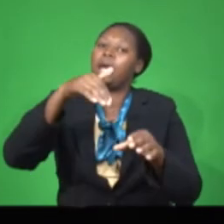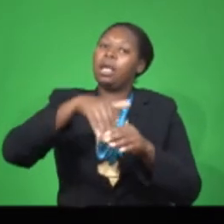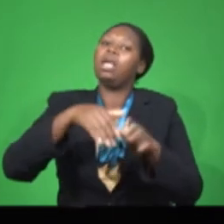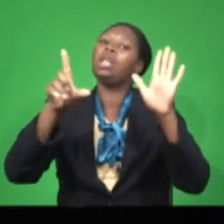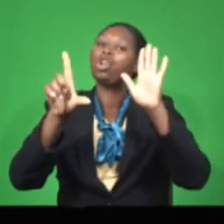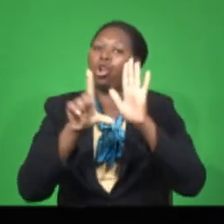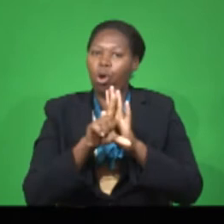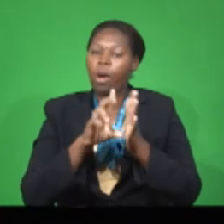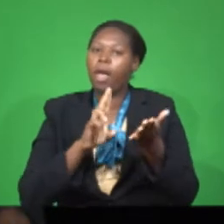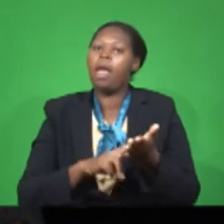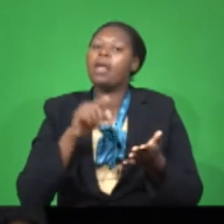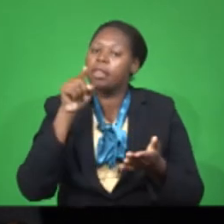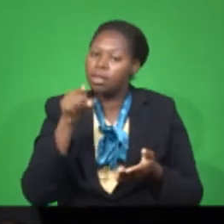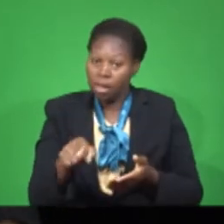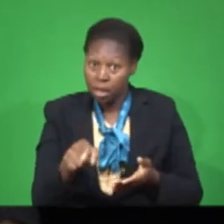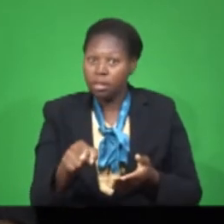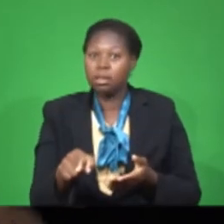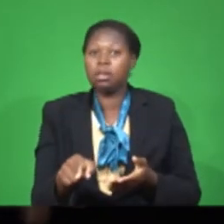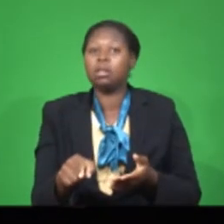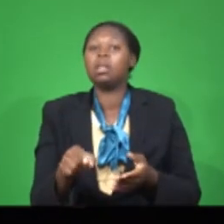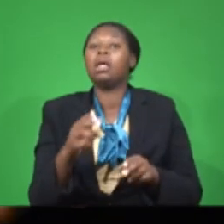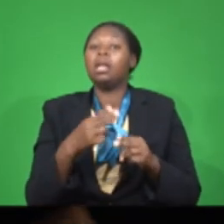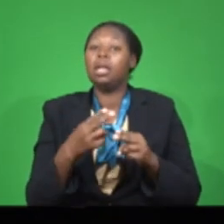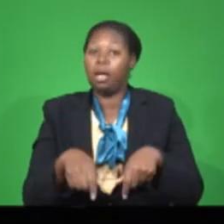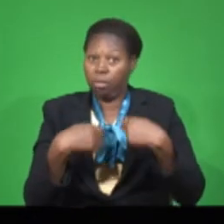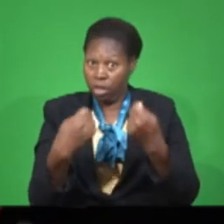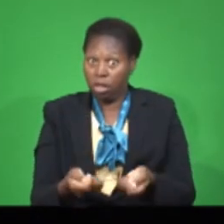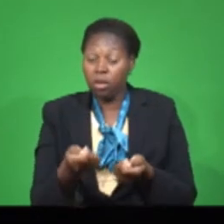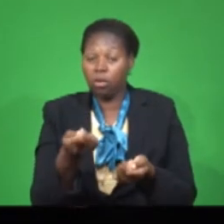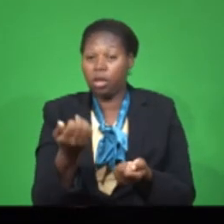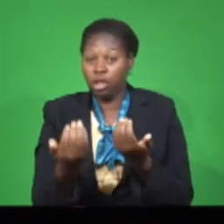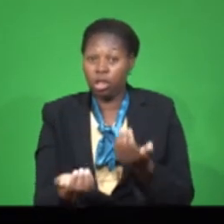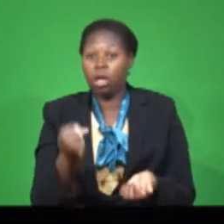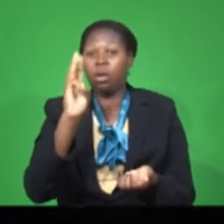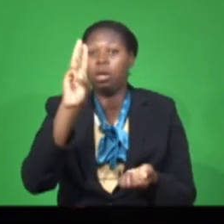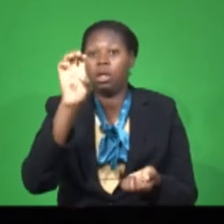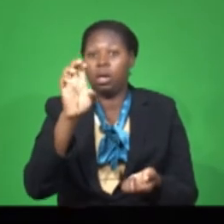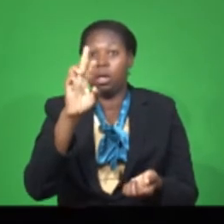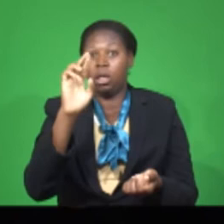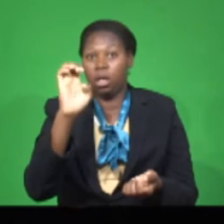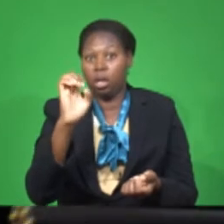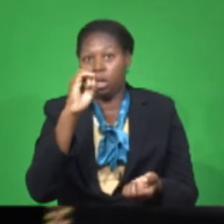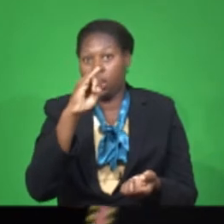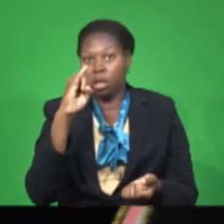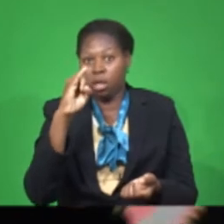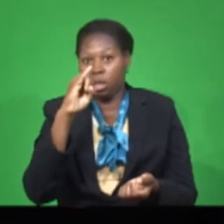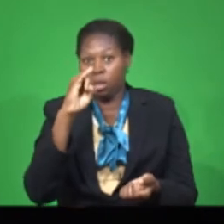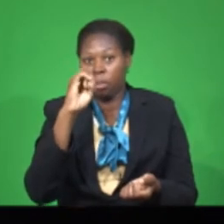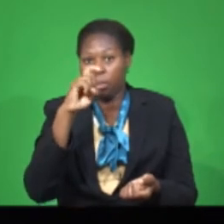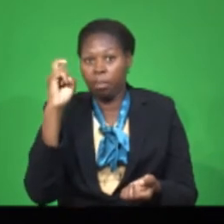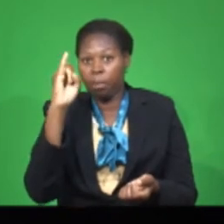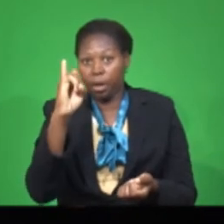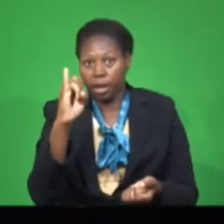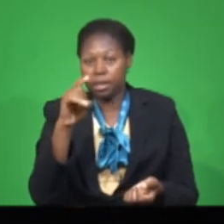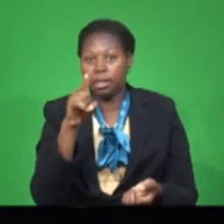vaJesu. Perez wacho. Perez wacho. Saka, chandiruda uti mwana mando yu. Mwana ipapo dhubatire. Mwana